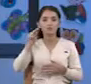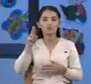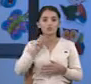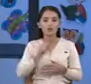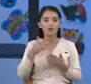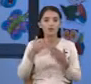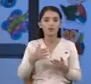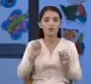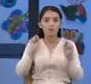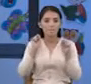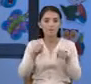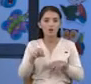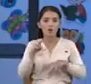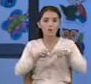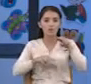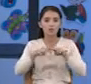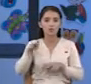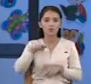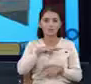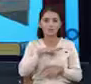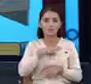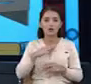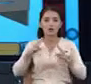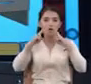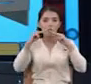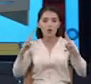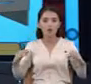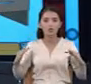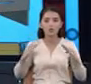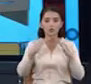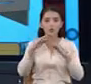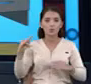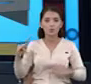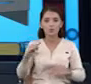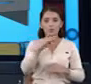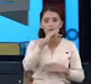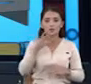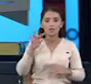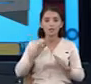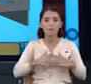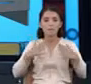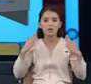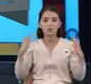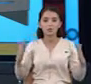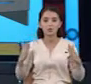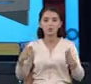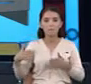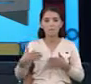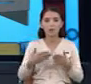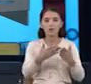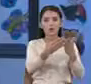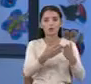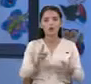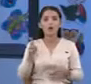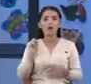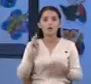Палочкою этой могу построить я башню, дом и самолет и большущий